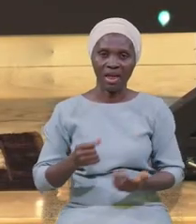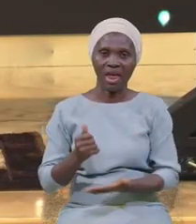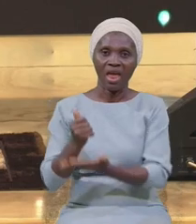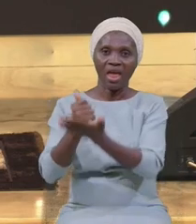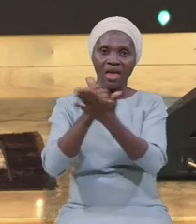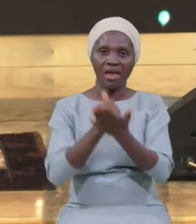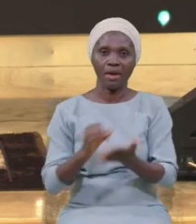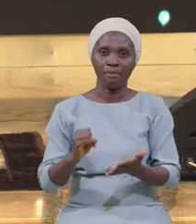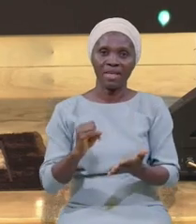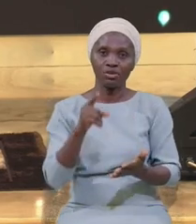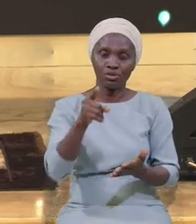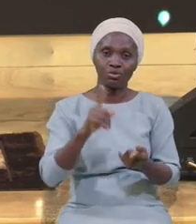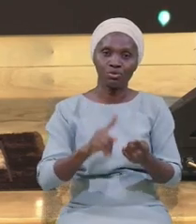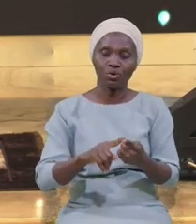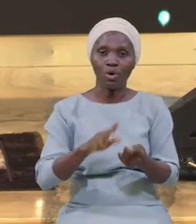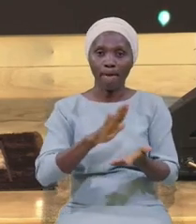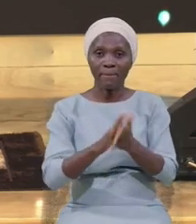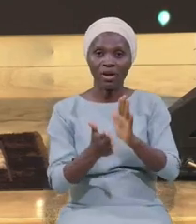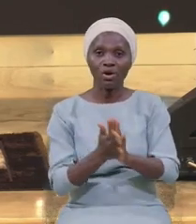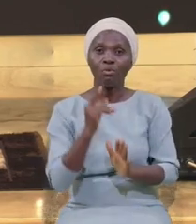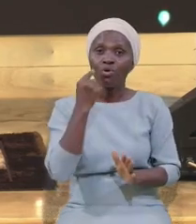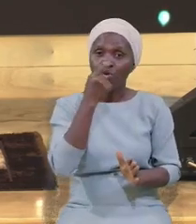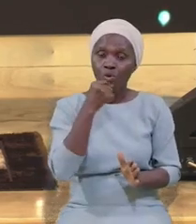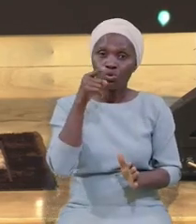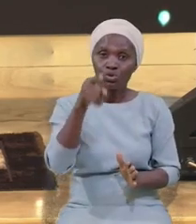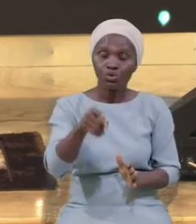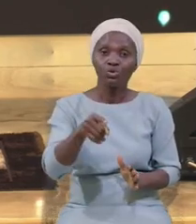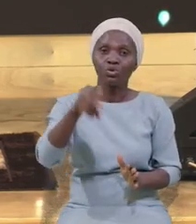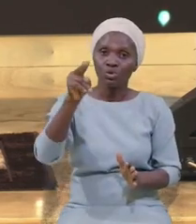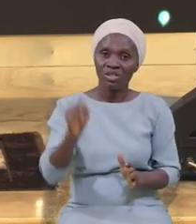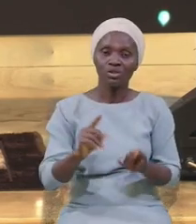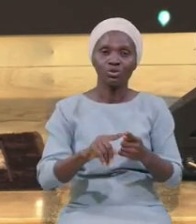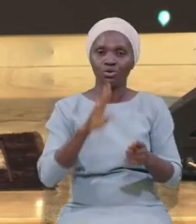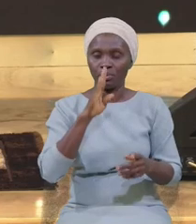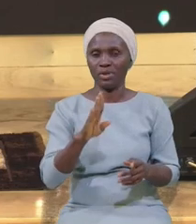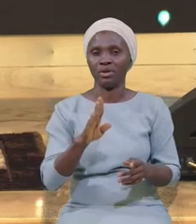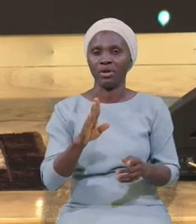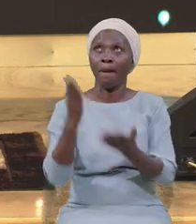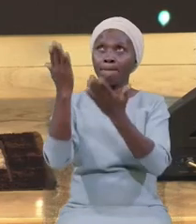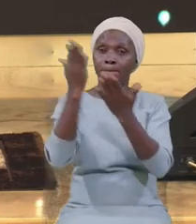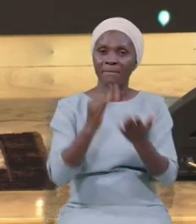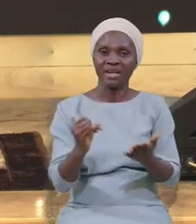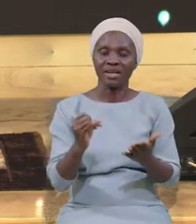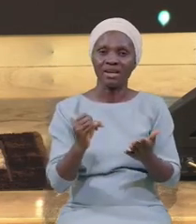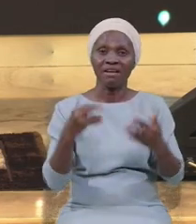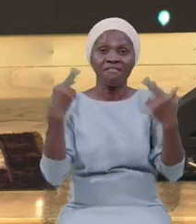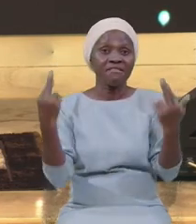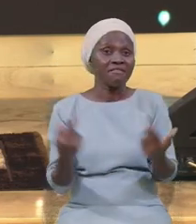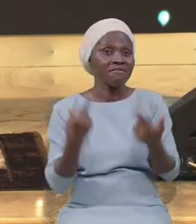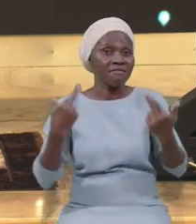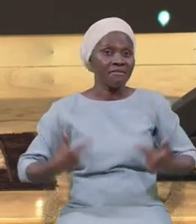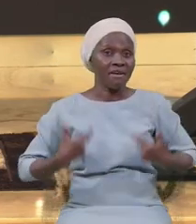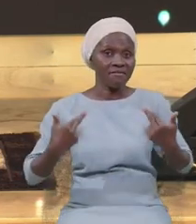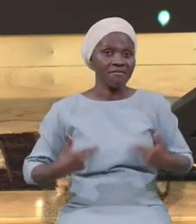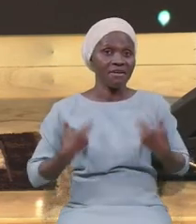et que cela vous aide à être celui ou celle que vous devez être en apportant un puissant